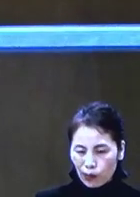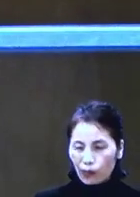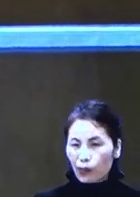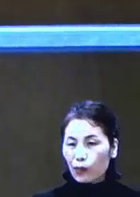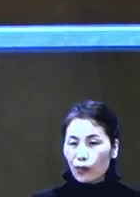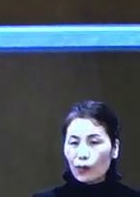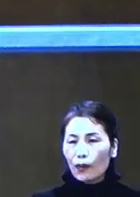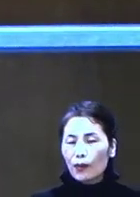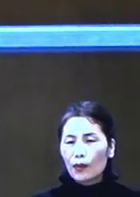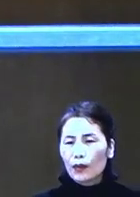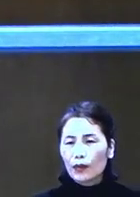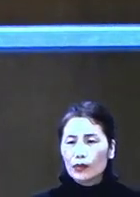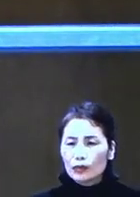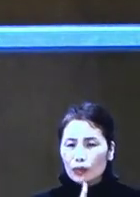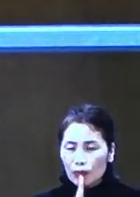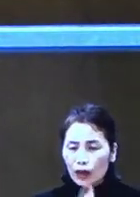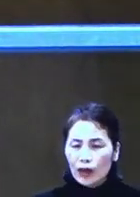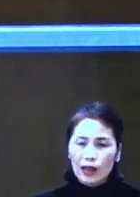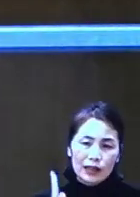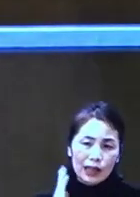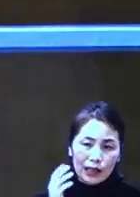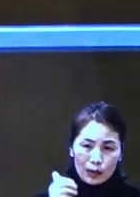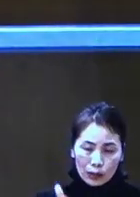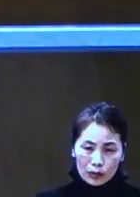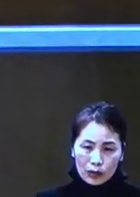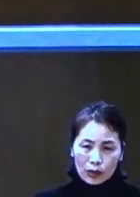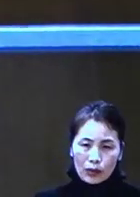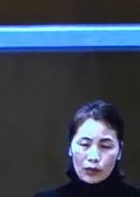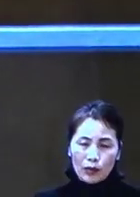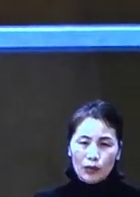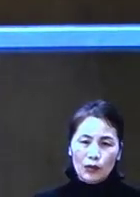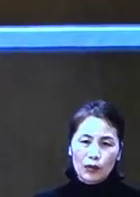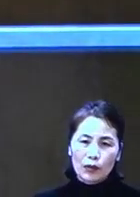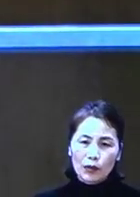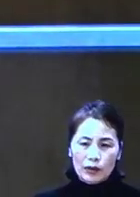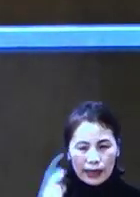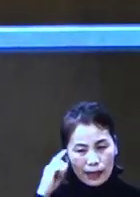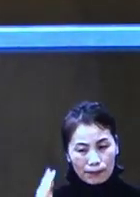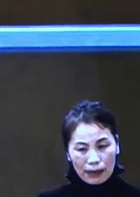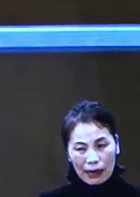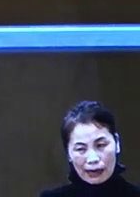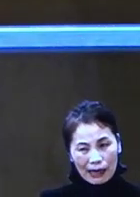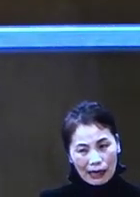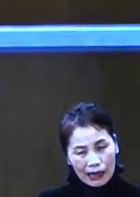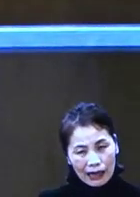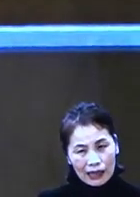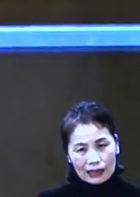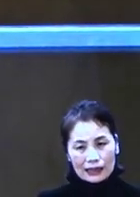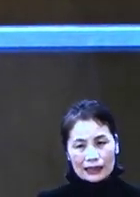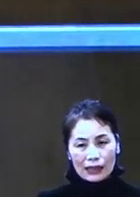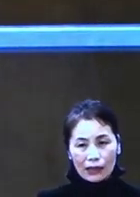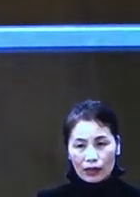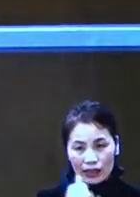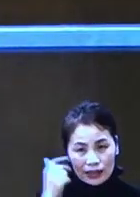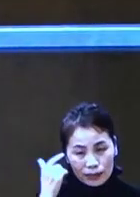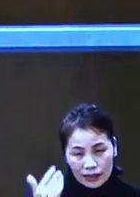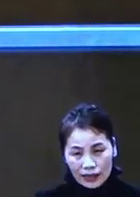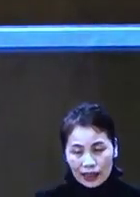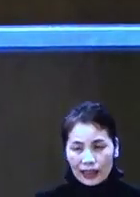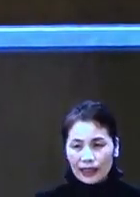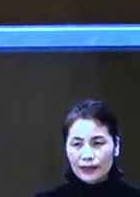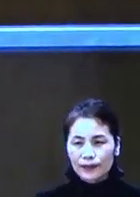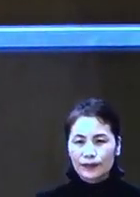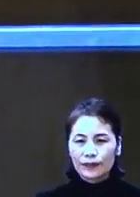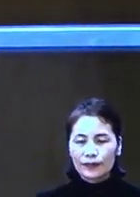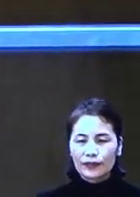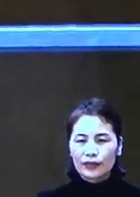과연 대통령을 비판할 자격이 있는 건지 의문이 듭니다. 정말